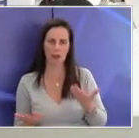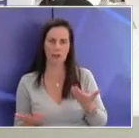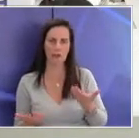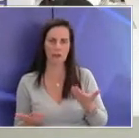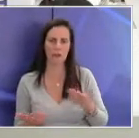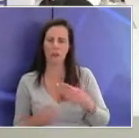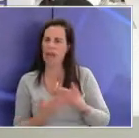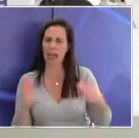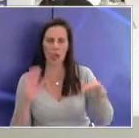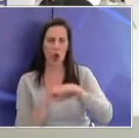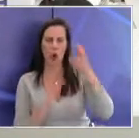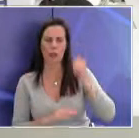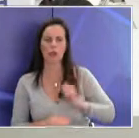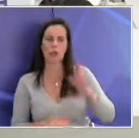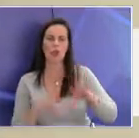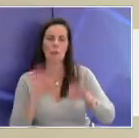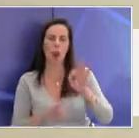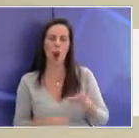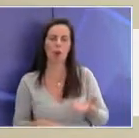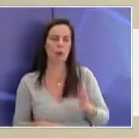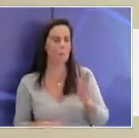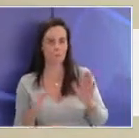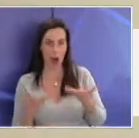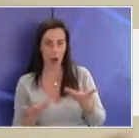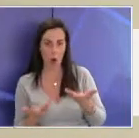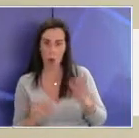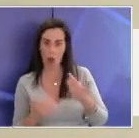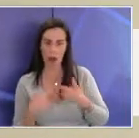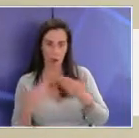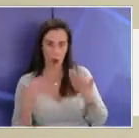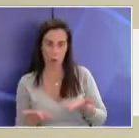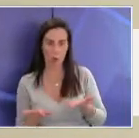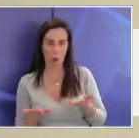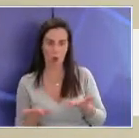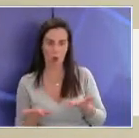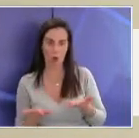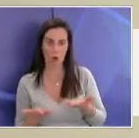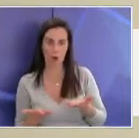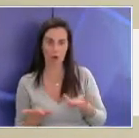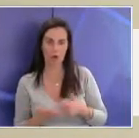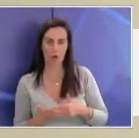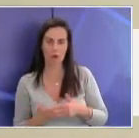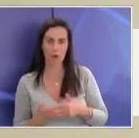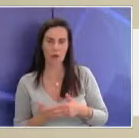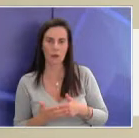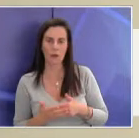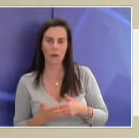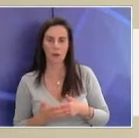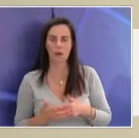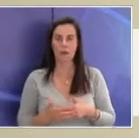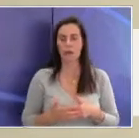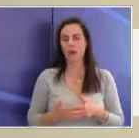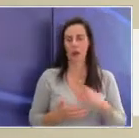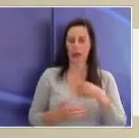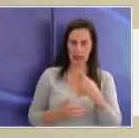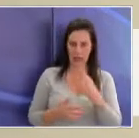המשוואה, אין חוק גיוס, יש בחירות. כן, כי הוא... אז יכול להיות שאנחנו פה מפתחים איזה דרמה? תראה,